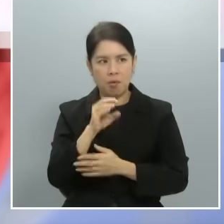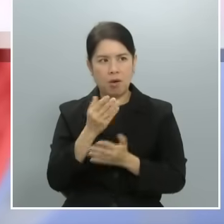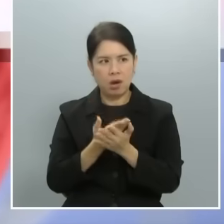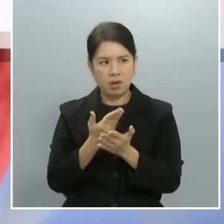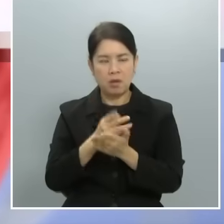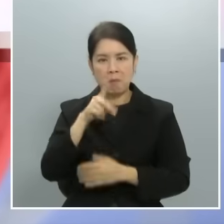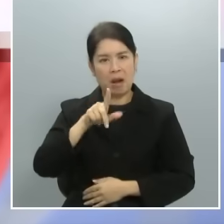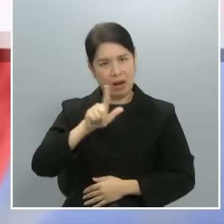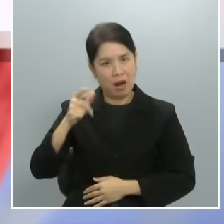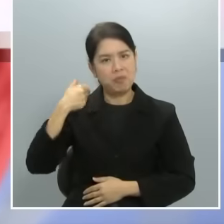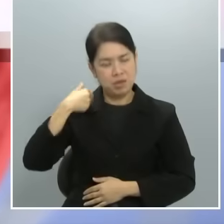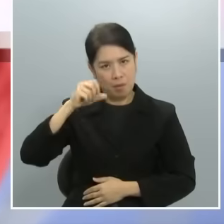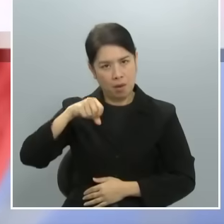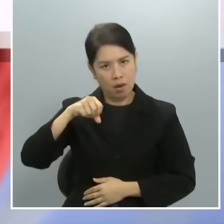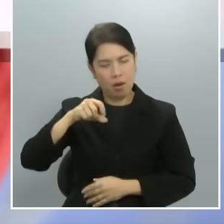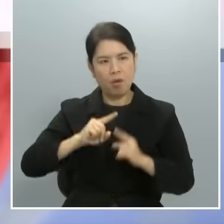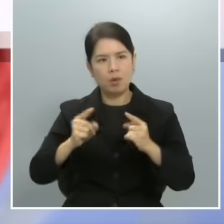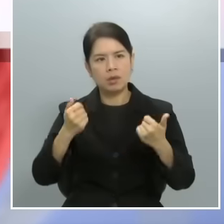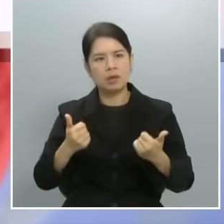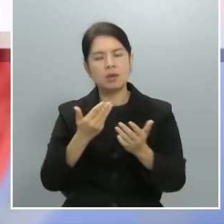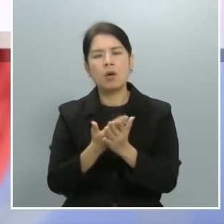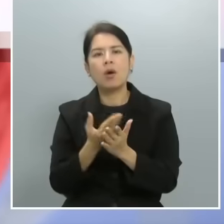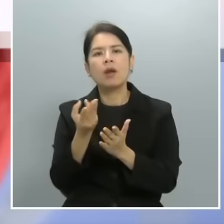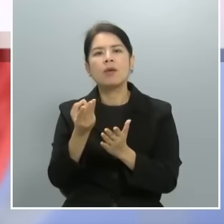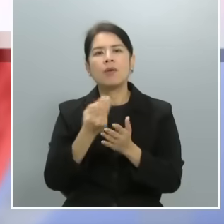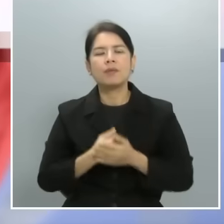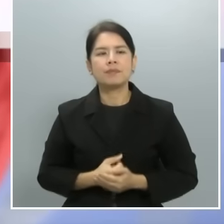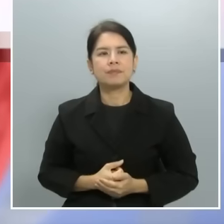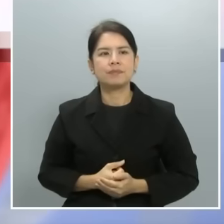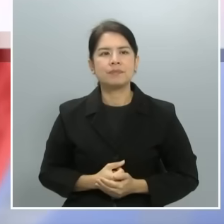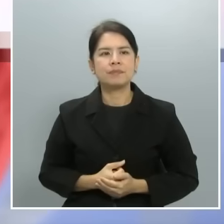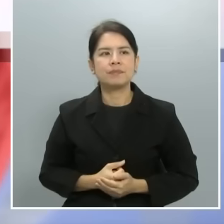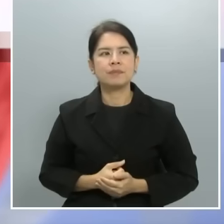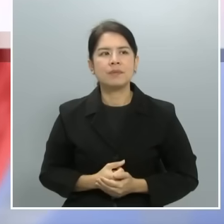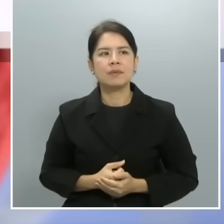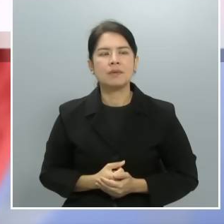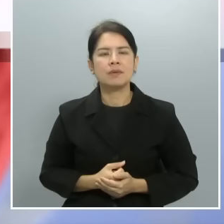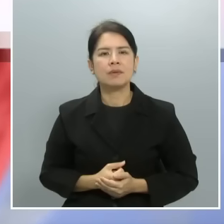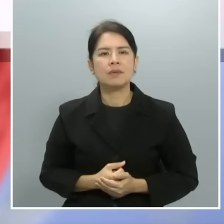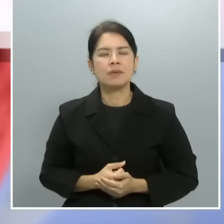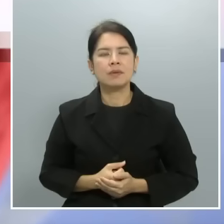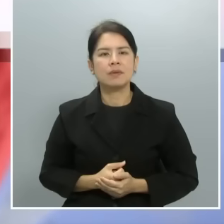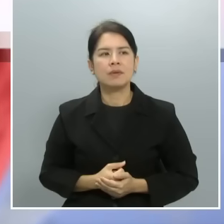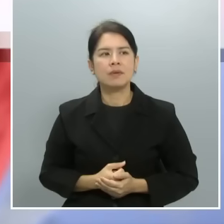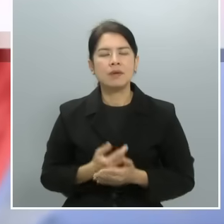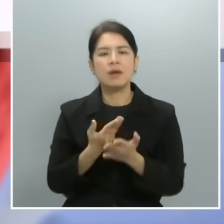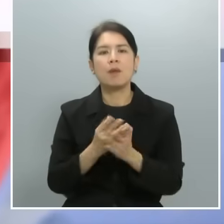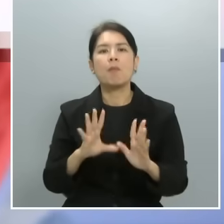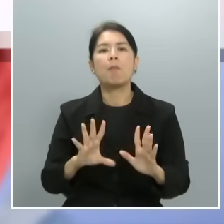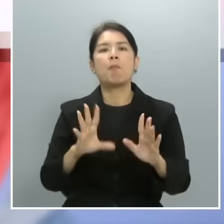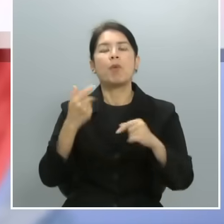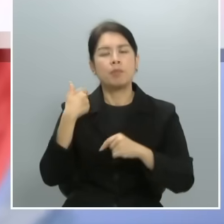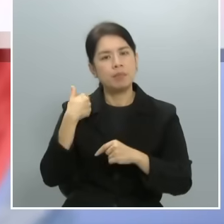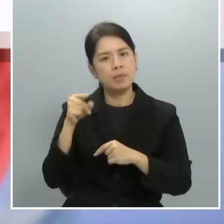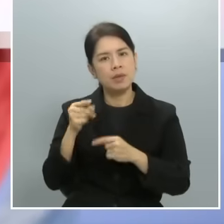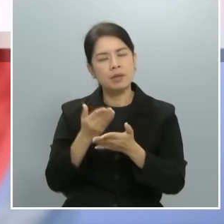ครับ วันนี้ถ้าไม่เหลือแล้ว ไม่เหลือแล ้ ว ไปกับผู้หญิงคนนี้เหร อมีส่วนหนึ่งครับ